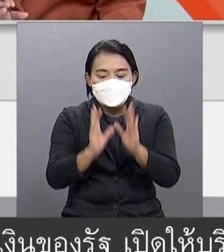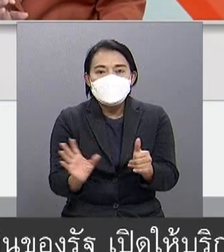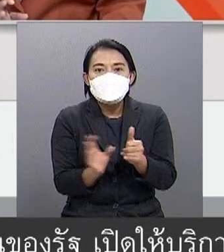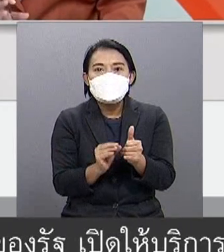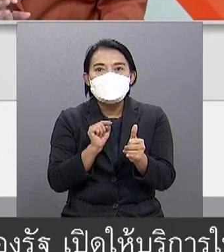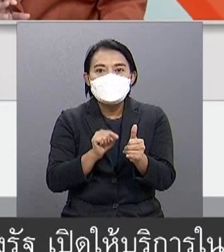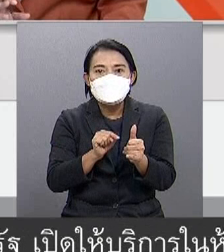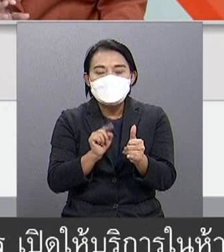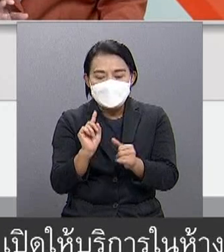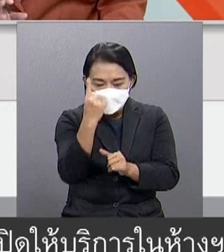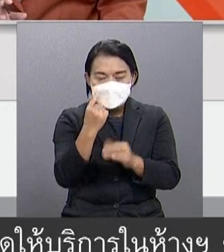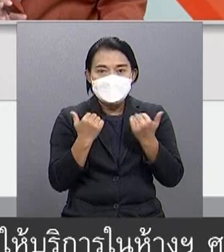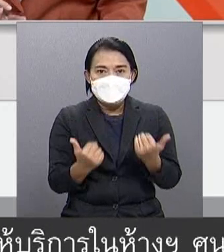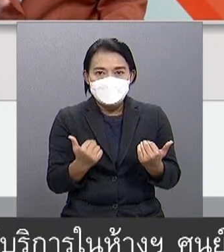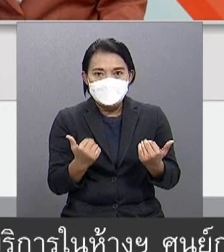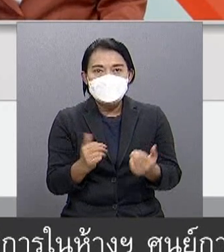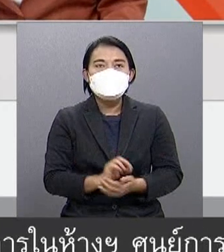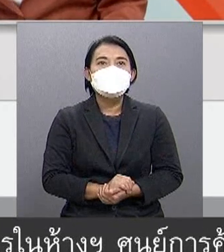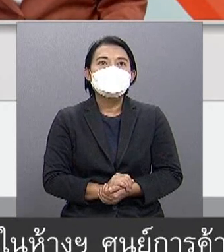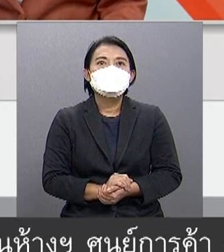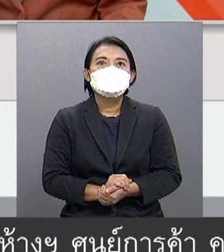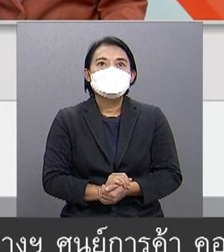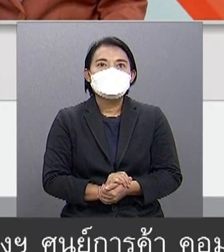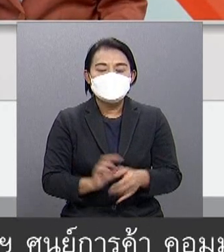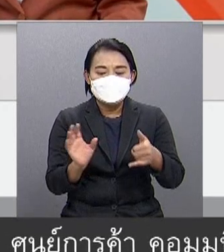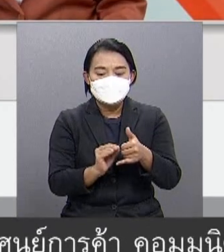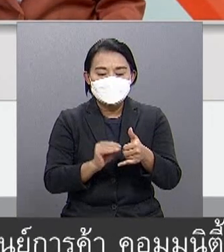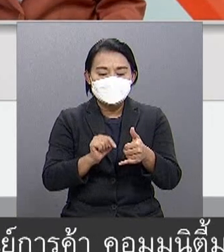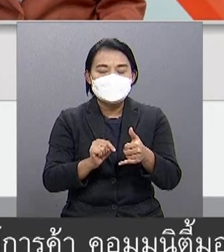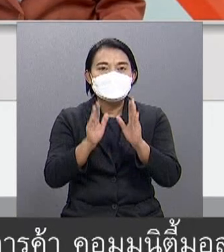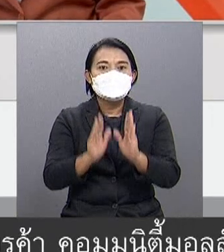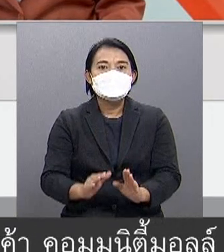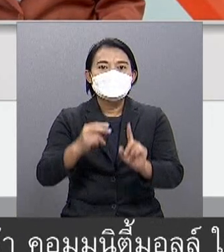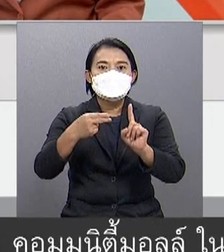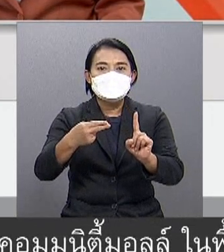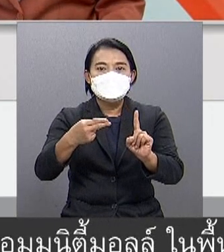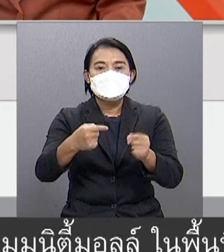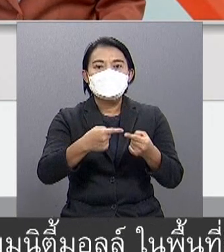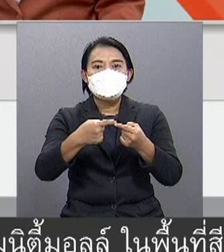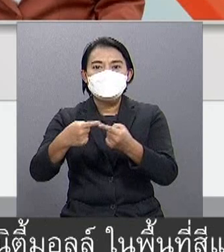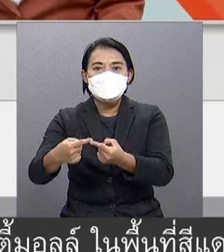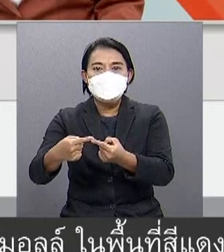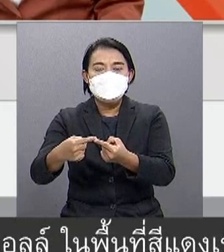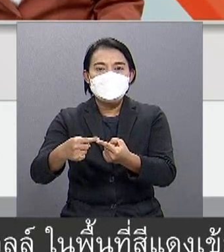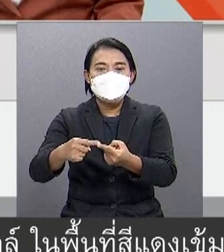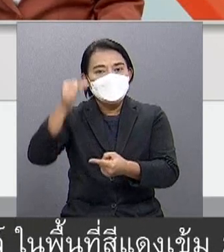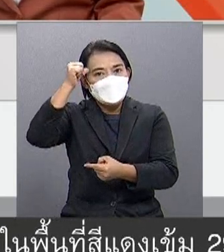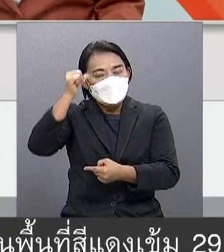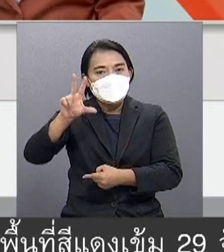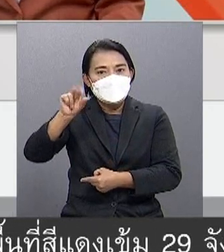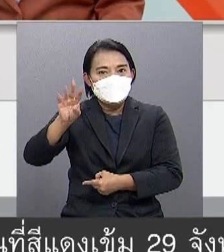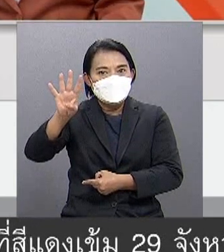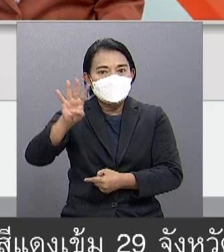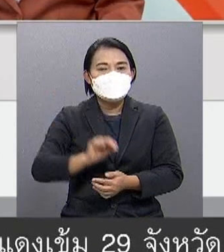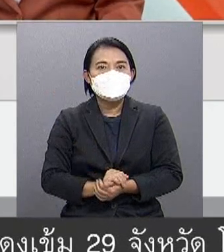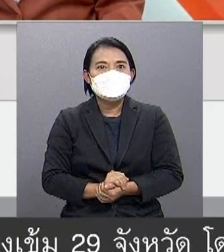กจะพบวาเป็นการดิดเชือมากกวา 1 หมื่นคน ต่อเื่องดั 34 limโดยยัคงมีรายยอดราย